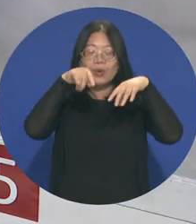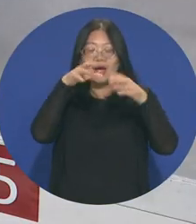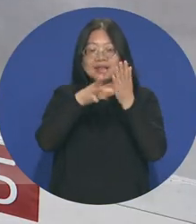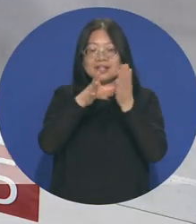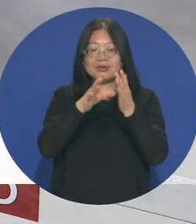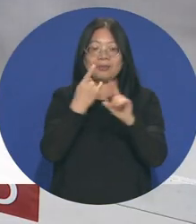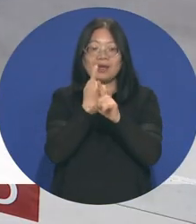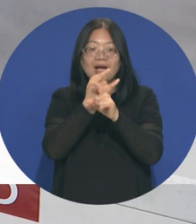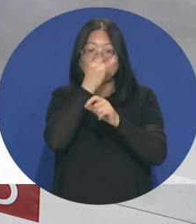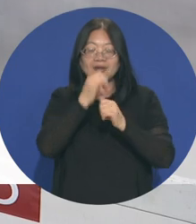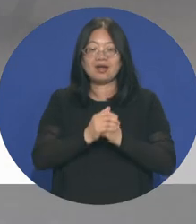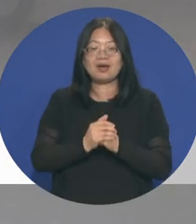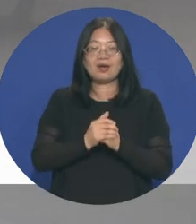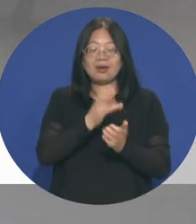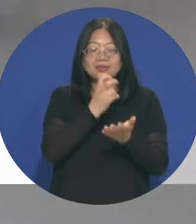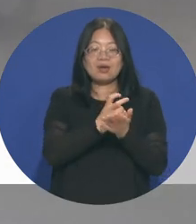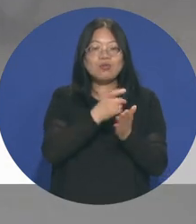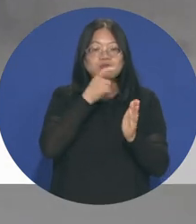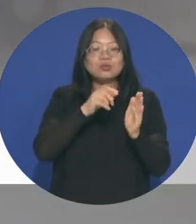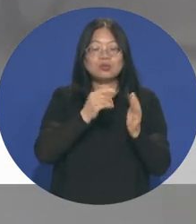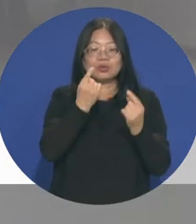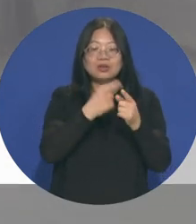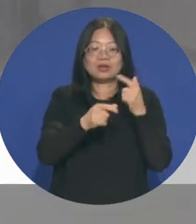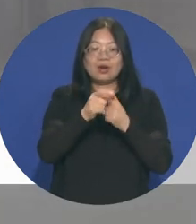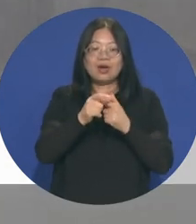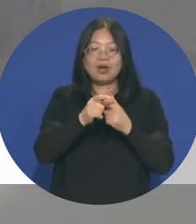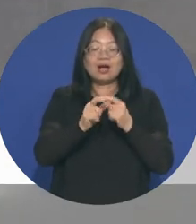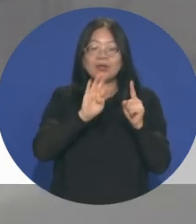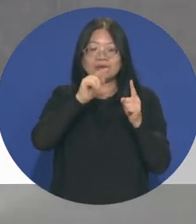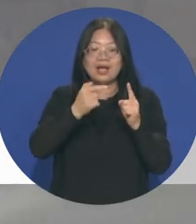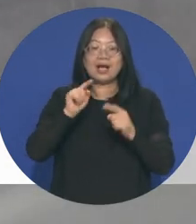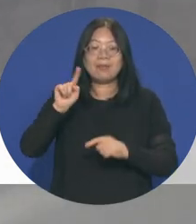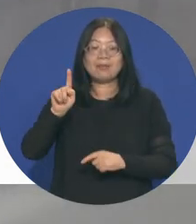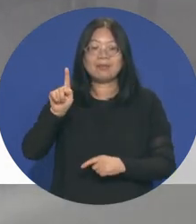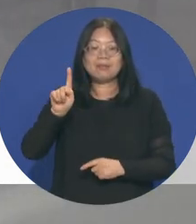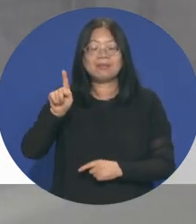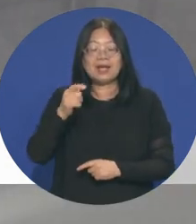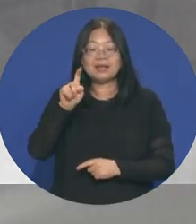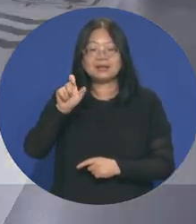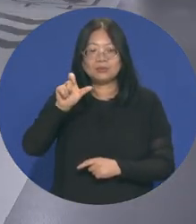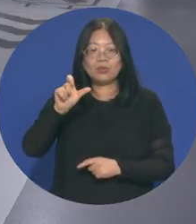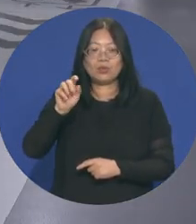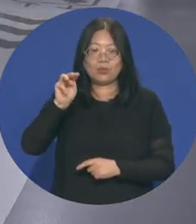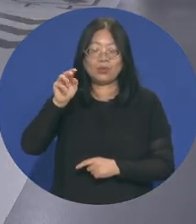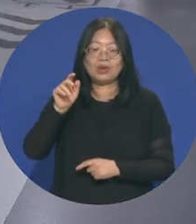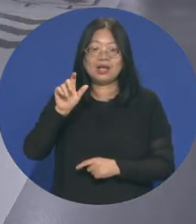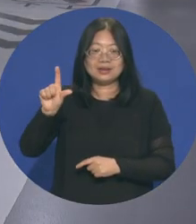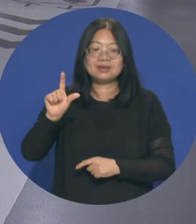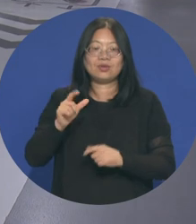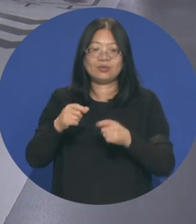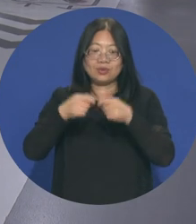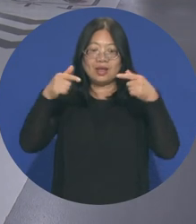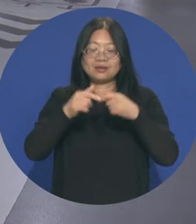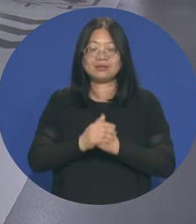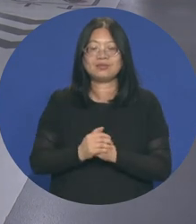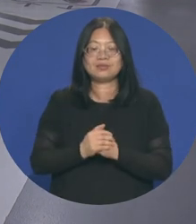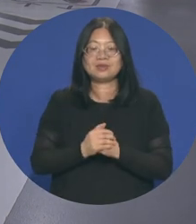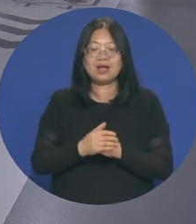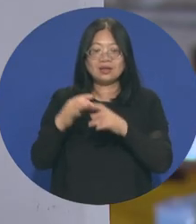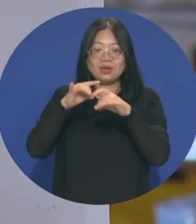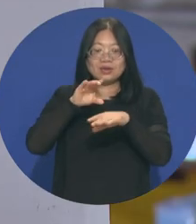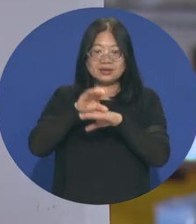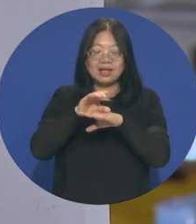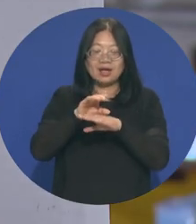교체했습니다. 법정 방수량보다 더 많은 분당 115리터로 용량을 늘린 겁니다. 화재 진압 설비와는